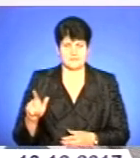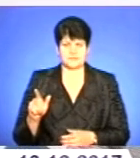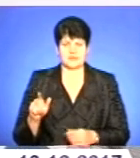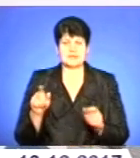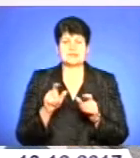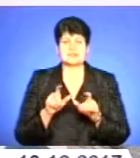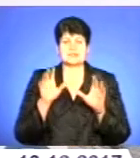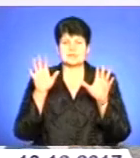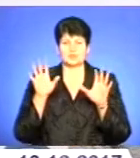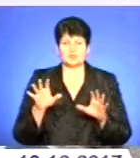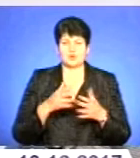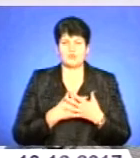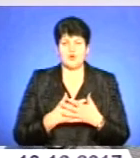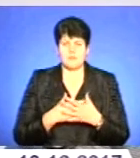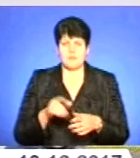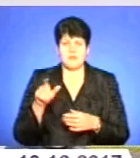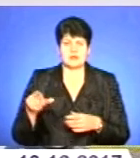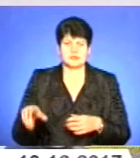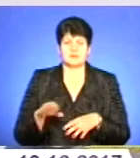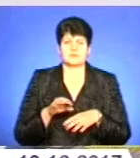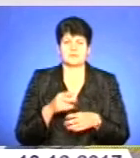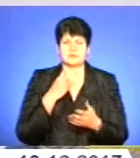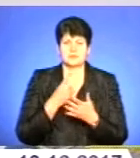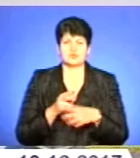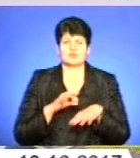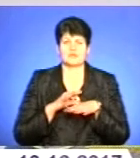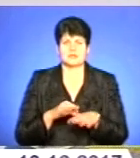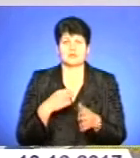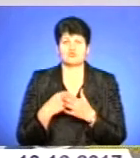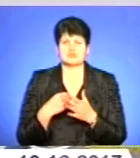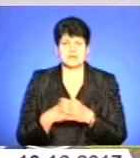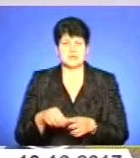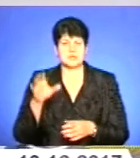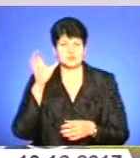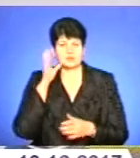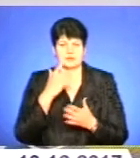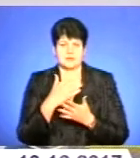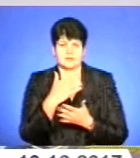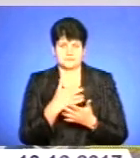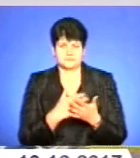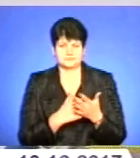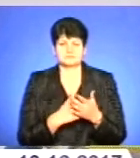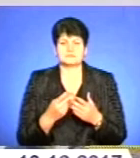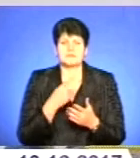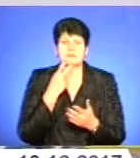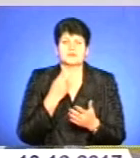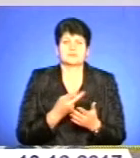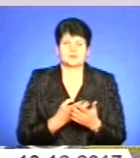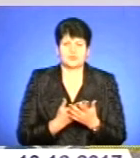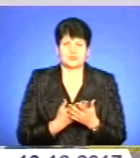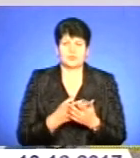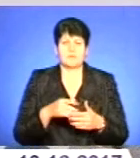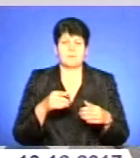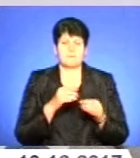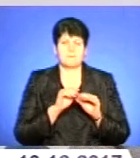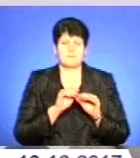громади передбачене проведення бюджетних слухань у визначеній процедурі, яка передбачає